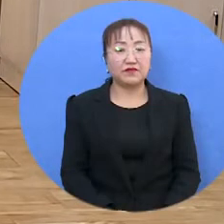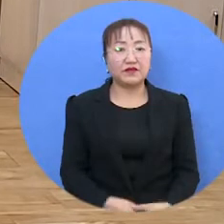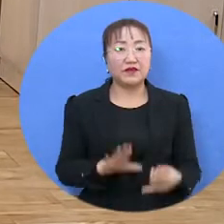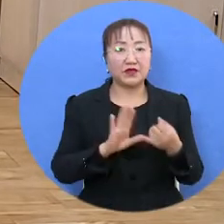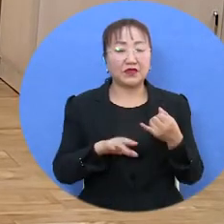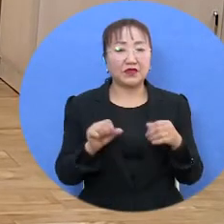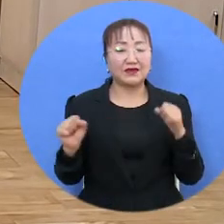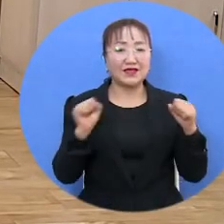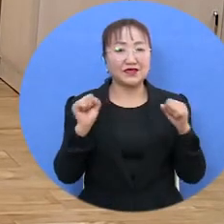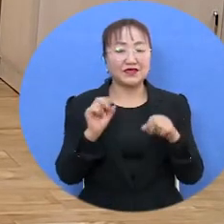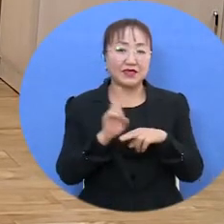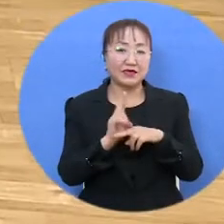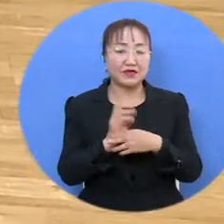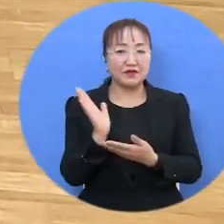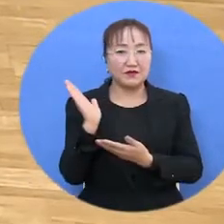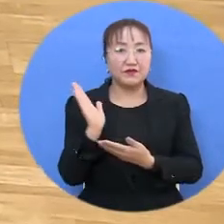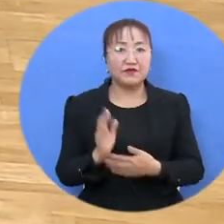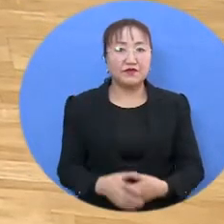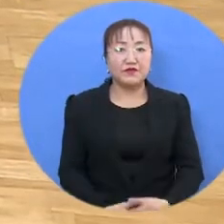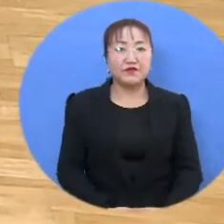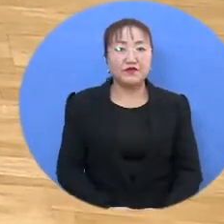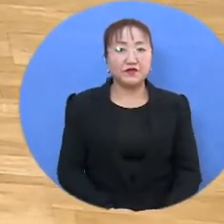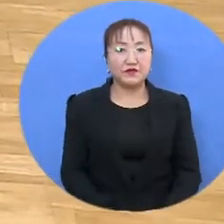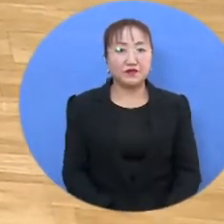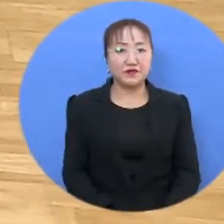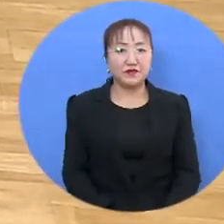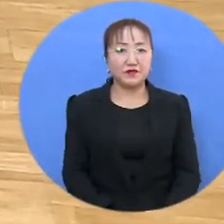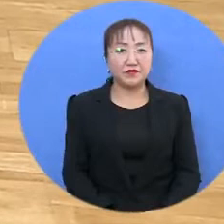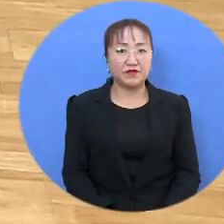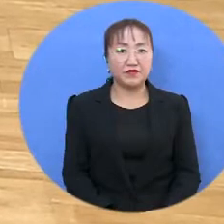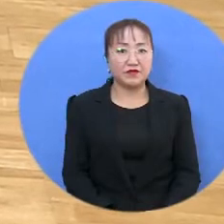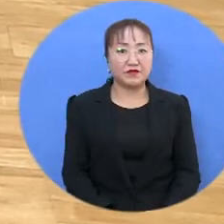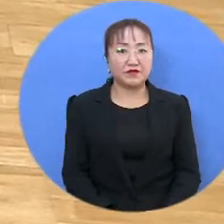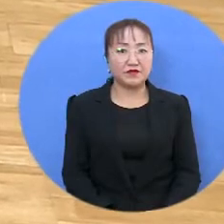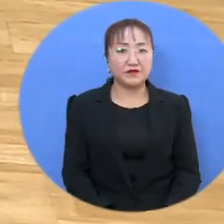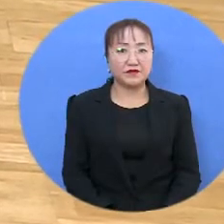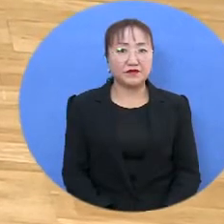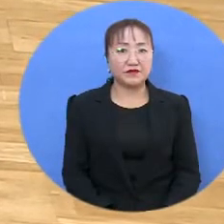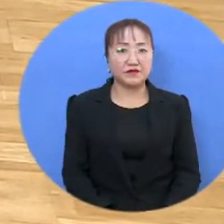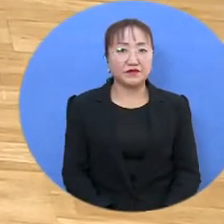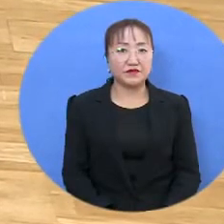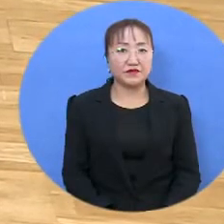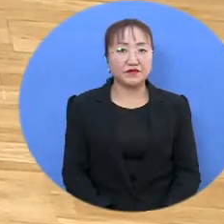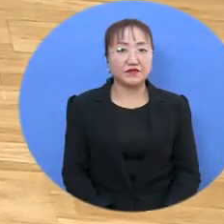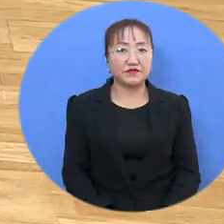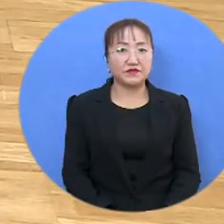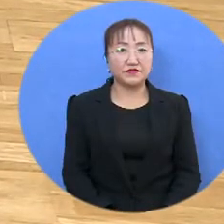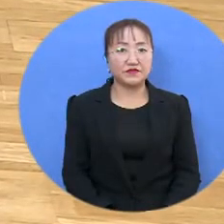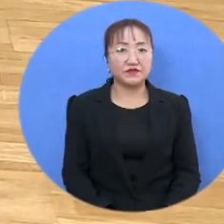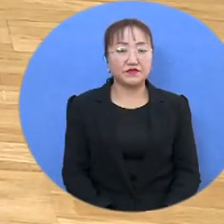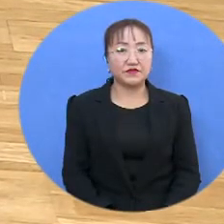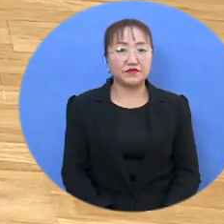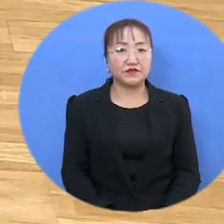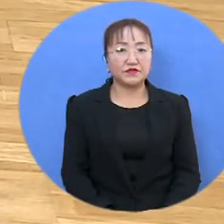байдал. Тул чивдсэн байдлаас таазыг газар хүргэж цээжээр аль болох гдиж өгнө. Мөн дасгалыг хийж